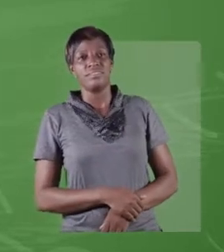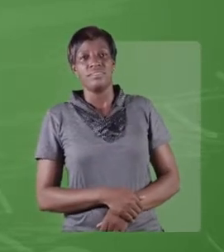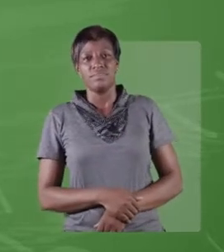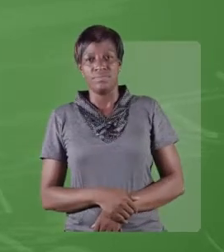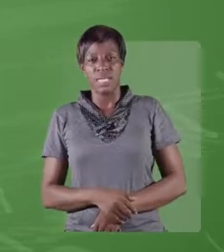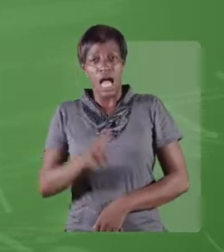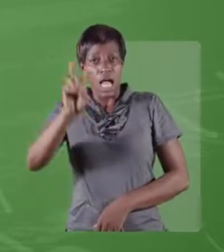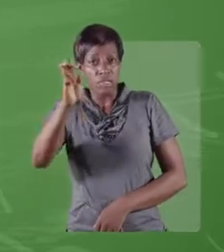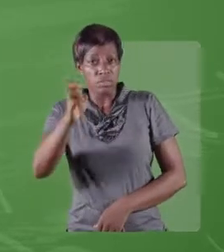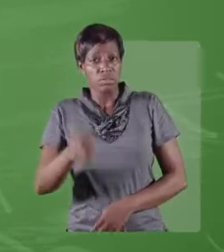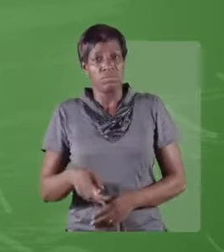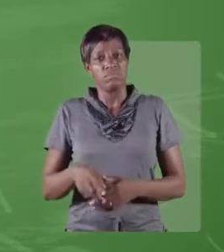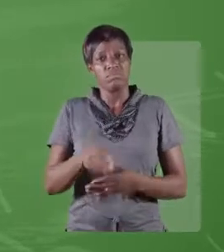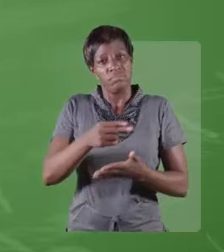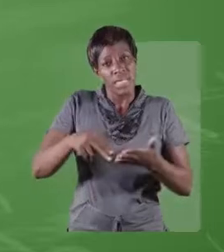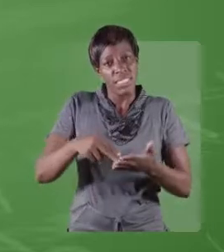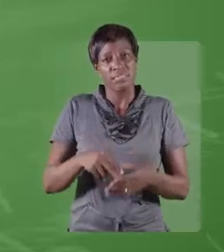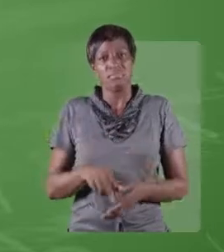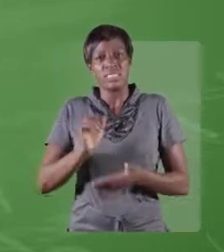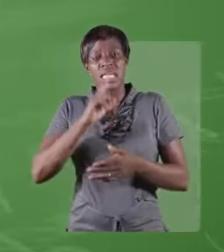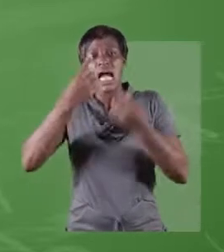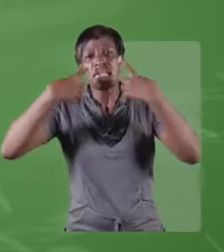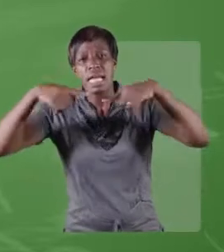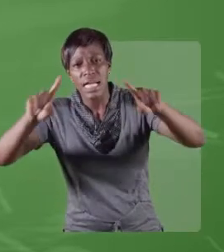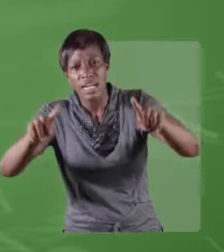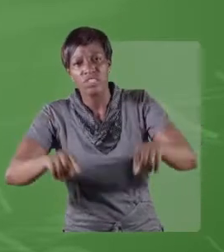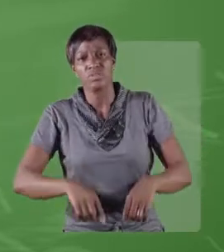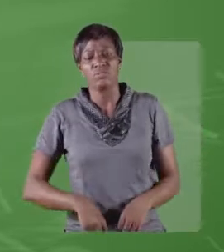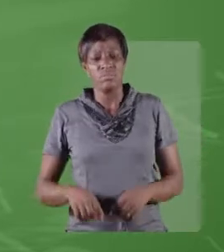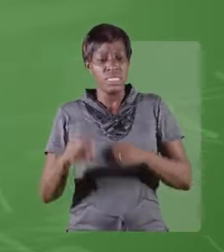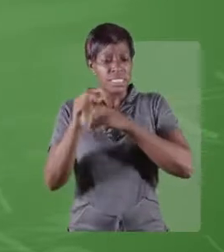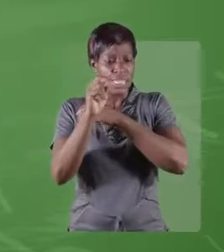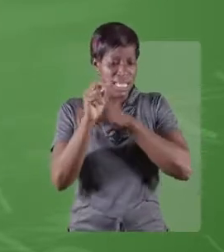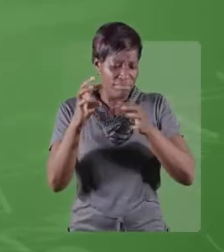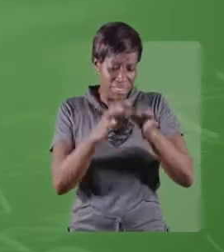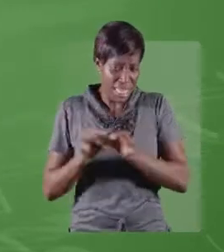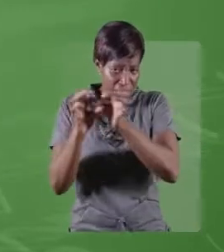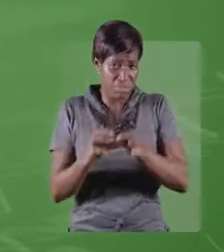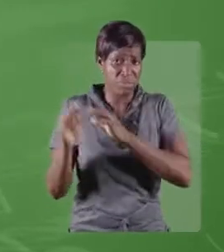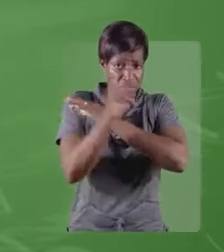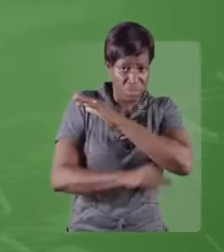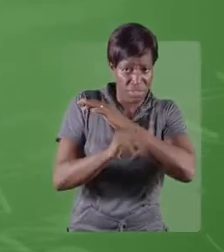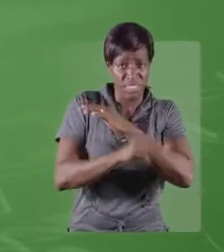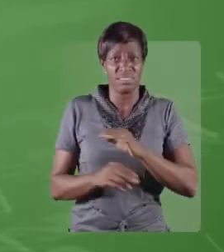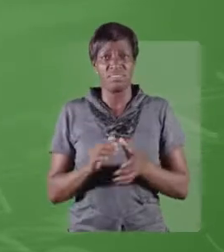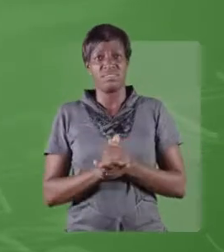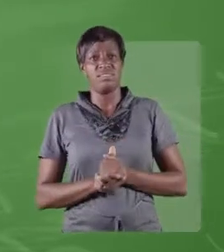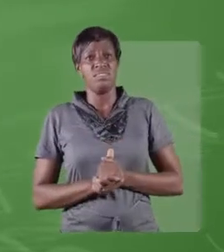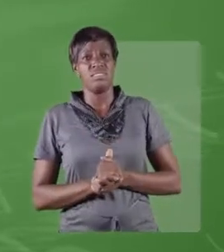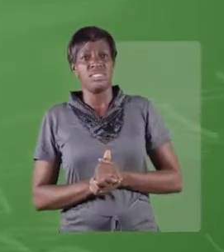La deuxième étape est la Déclaration des Nations Unies. C'est la manifestation d'unité